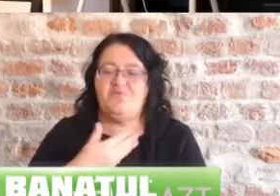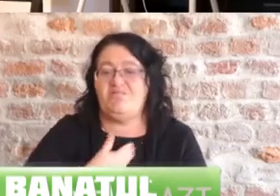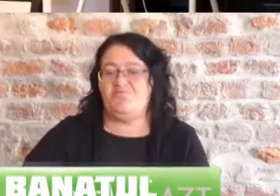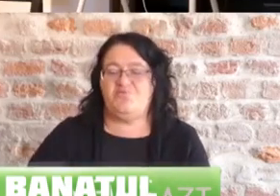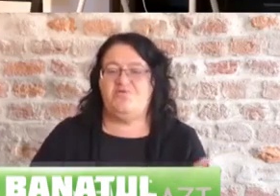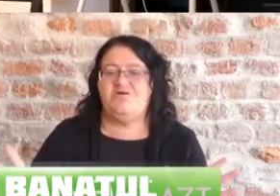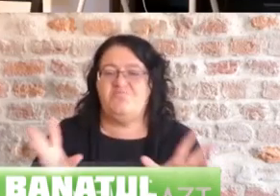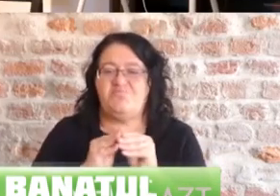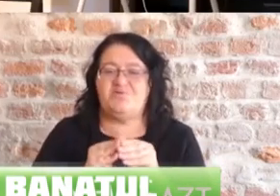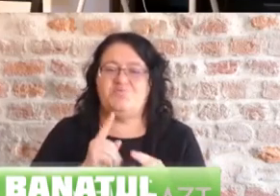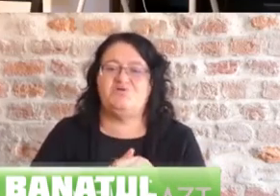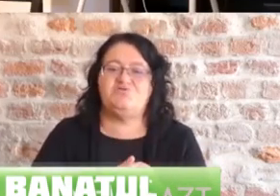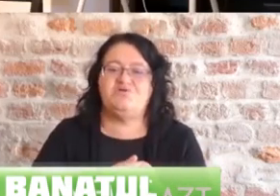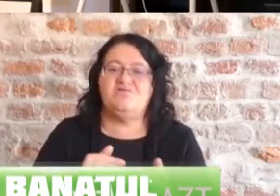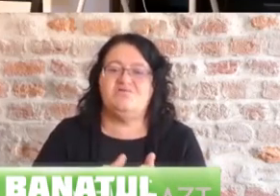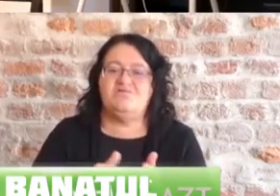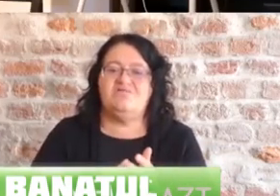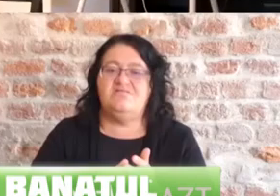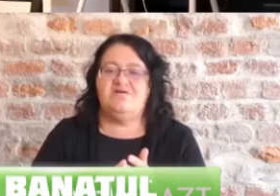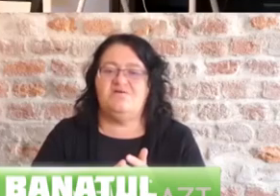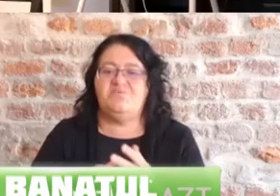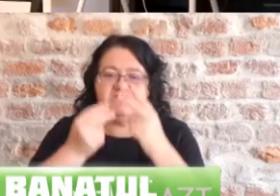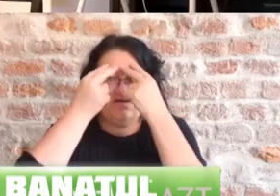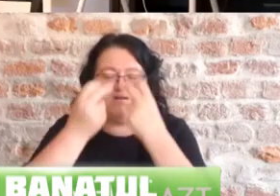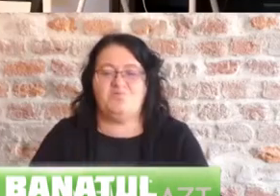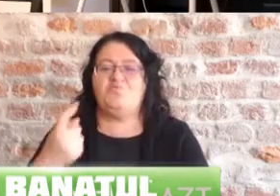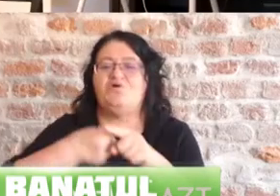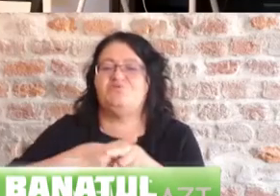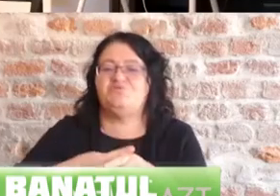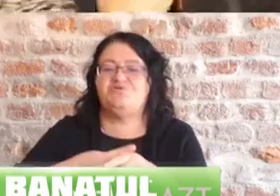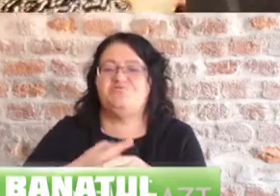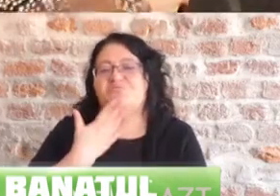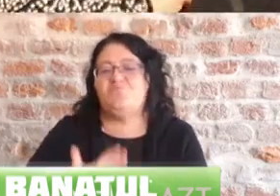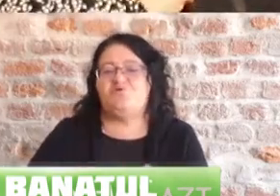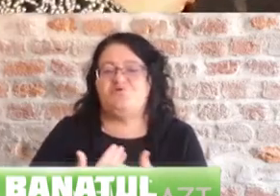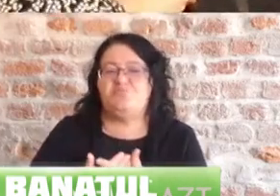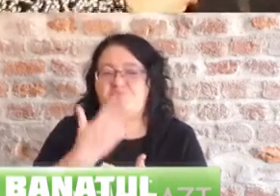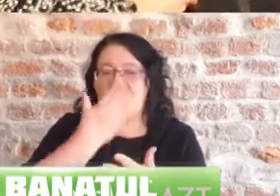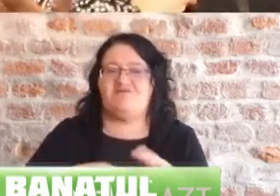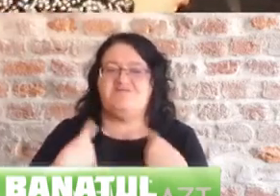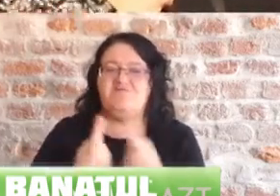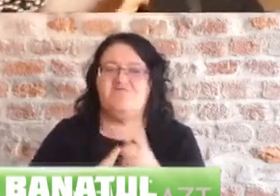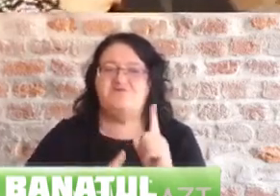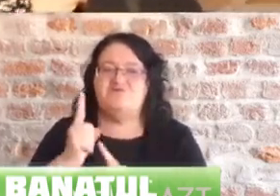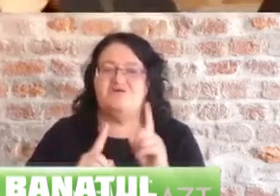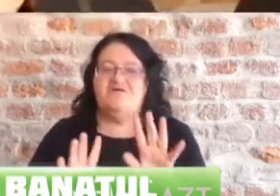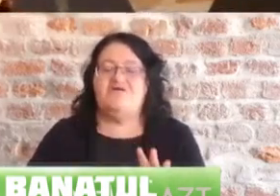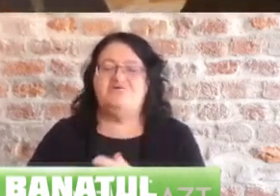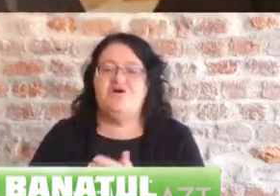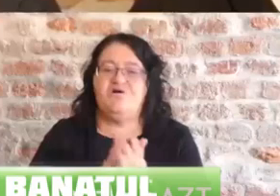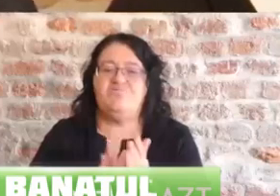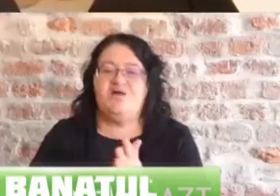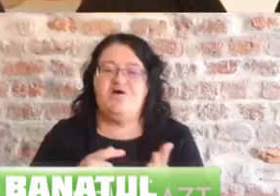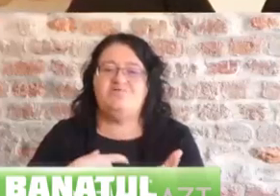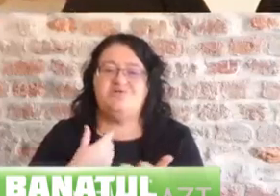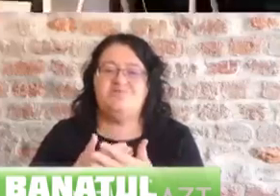acolo, și trebuie să îi recunoaștem și să le mulțumim de față cu voi, și dacă poate așa niște aplauze